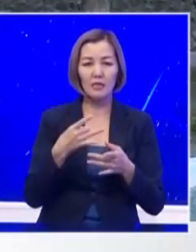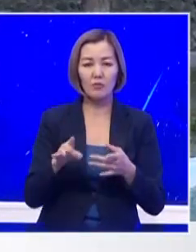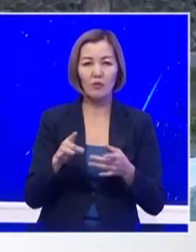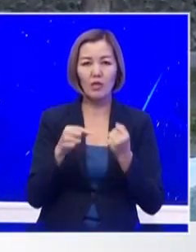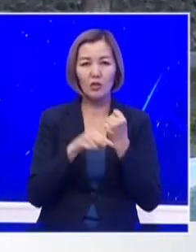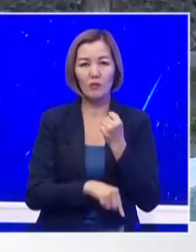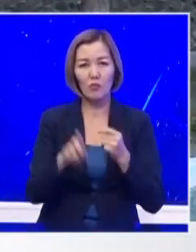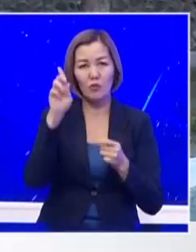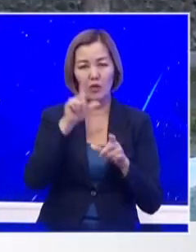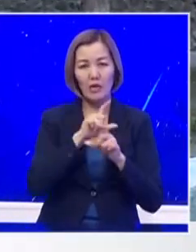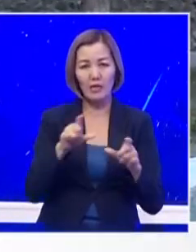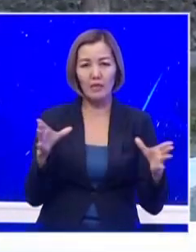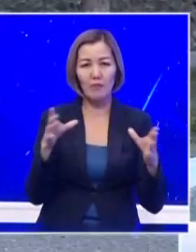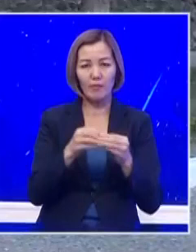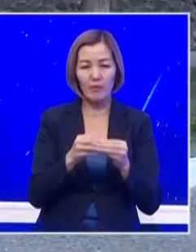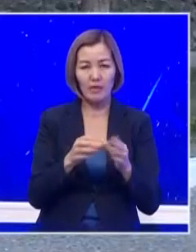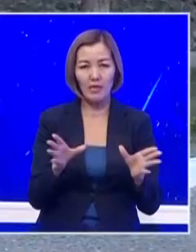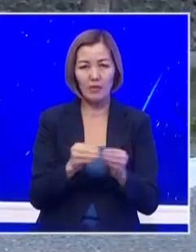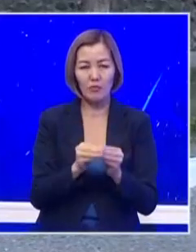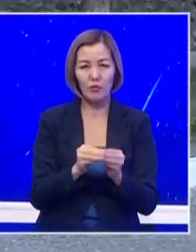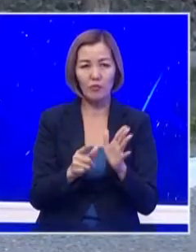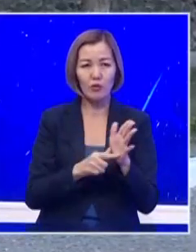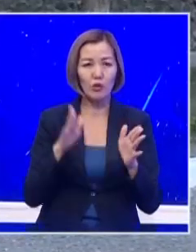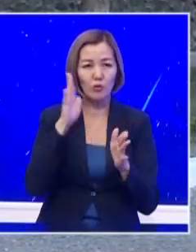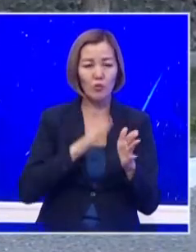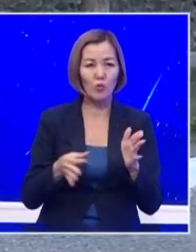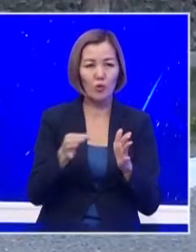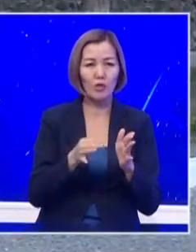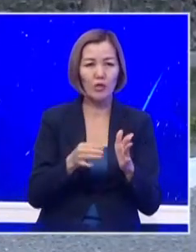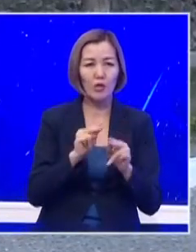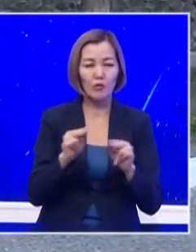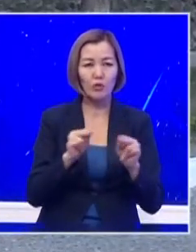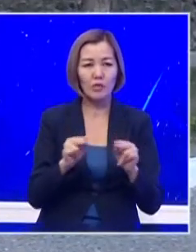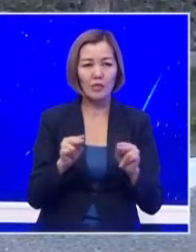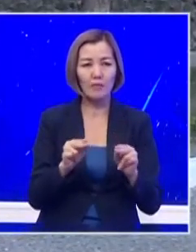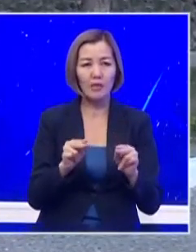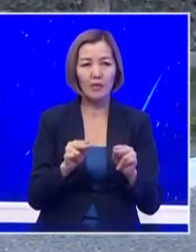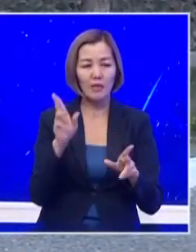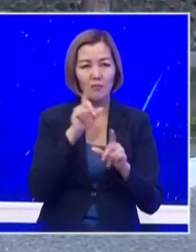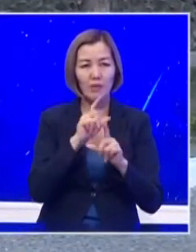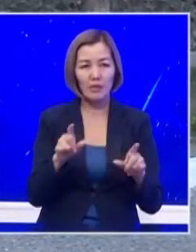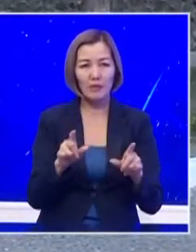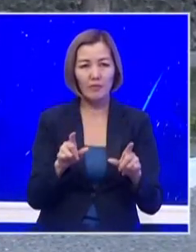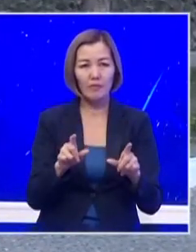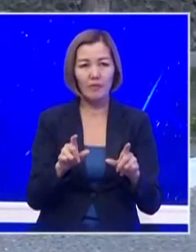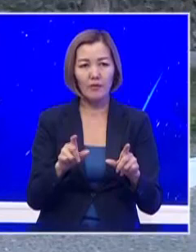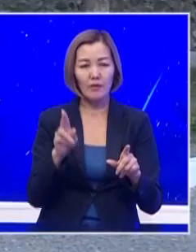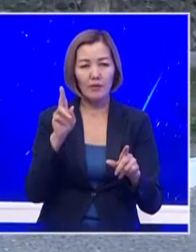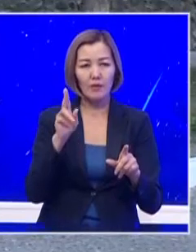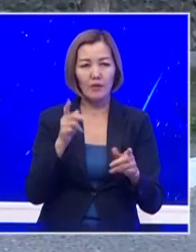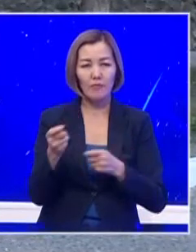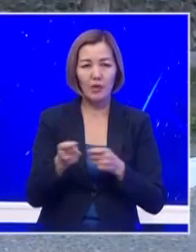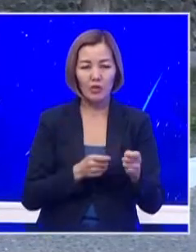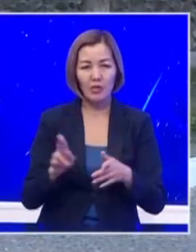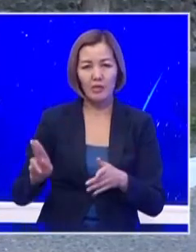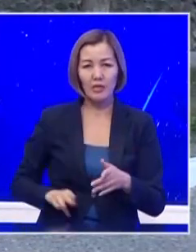жемқорлық агенттігімен бірлесе отырып, біз Жетісу өңірі ұстаздарыменен, мектеп білім мекемелері